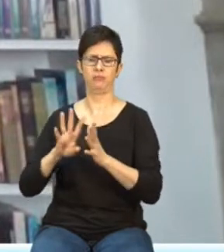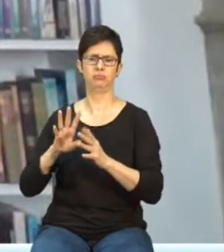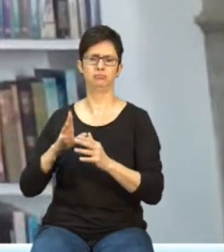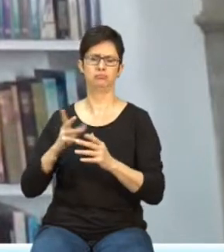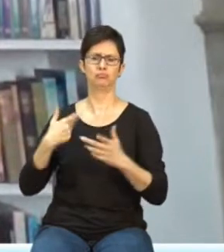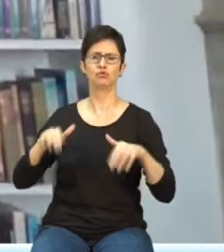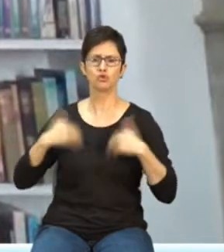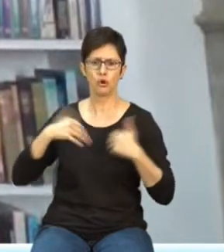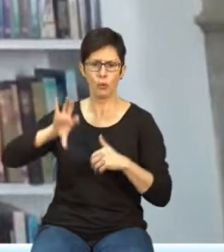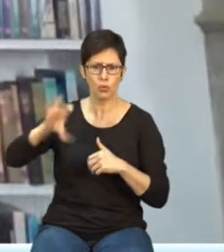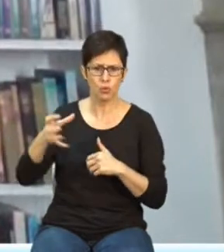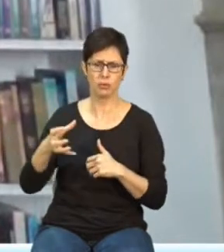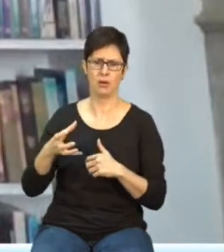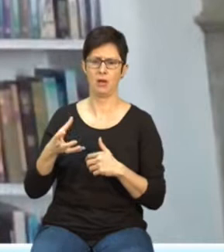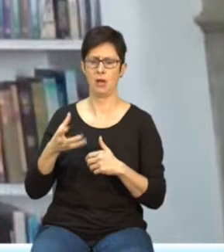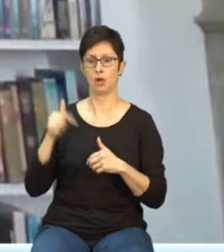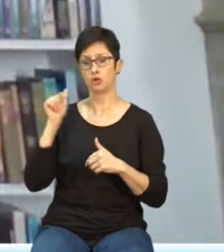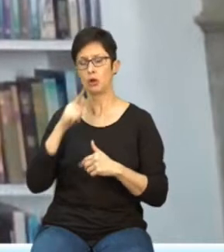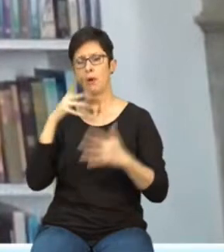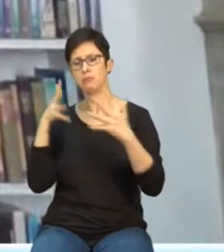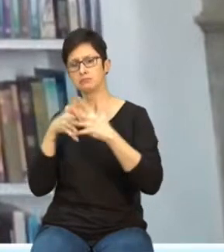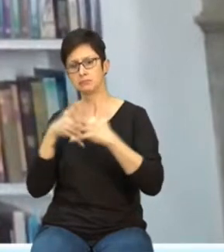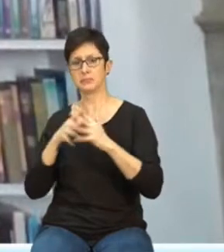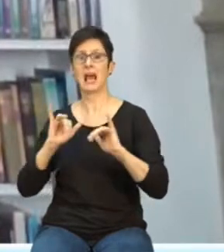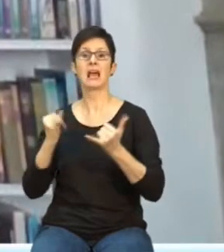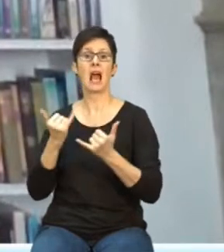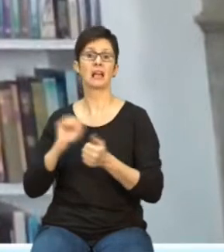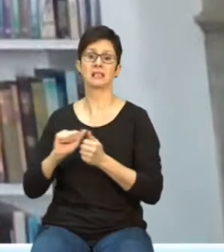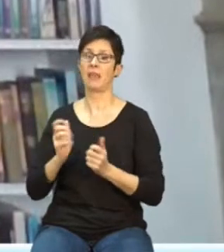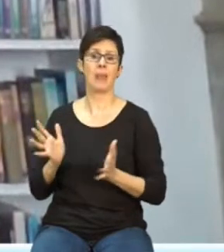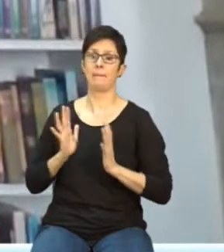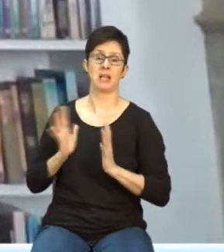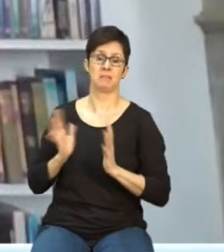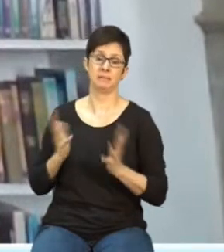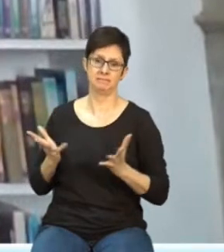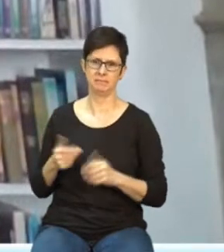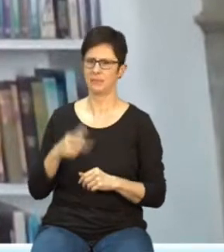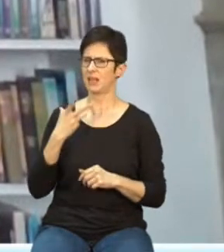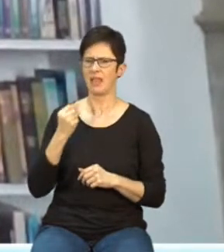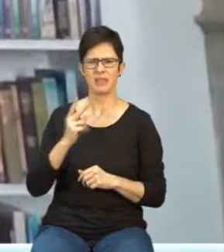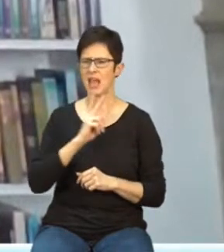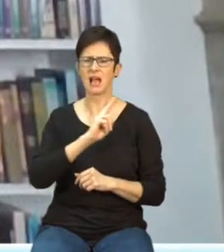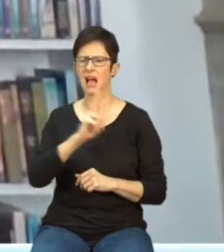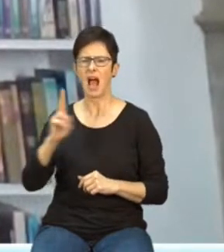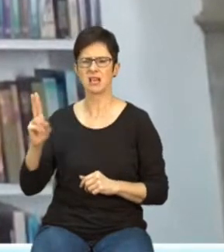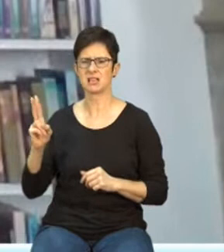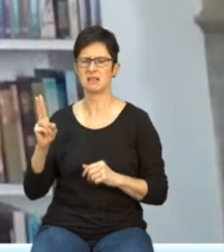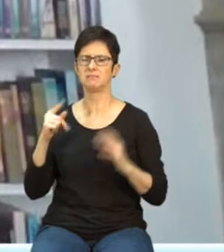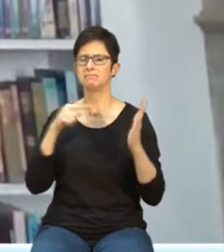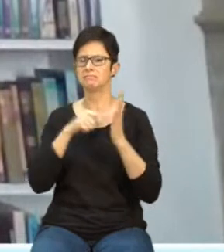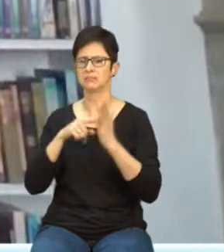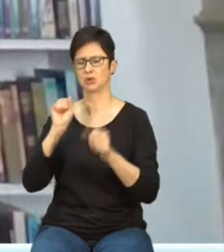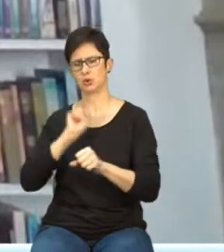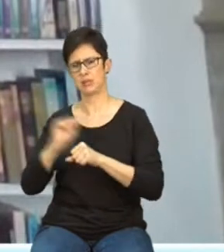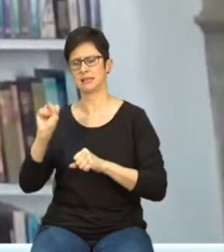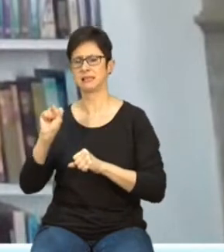zdrowia i należy także przy tym ocenić zagrożenia w tej chwili nie w każdym aspekcie V